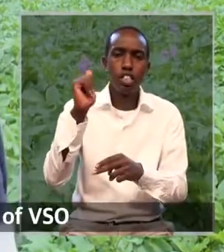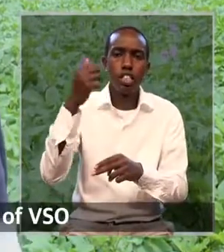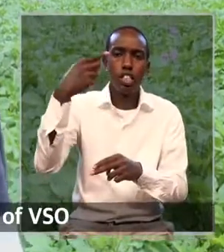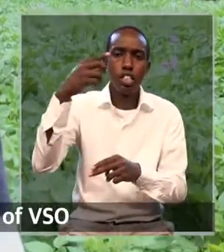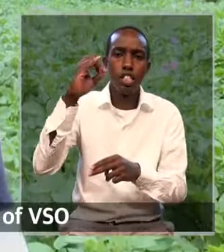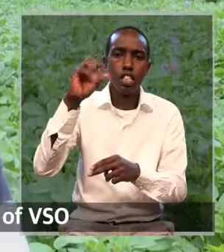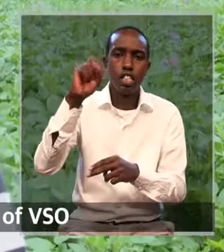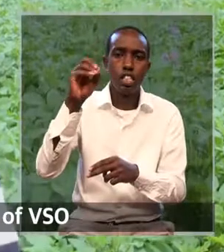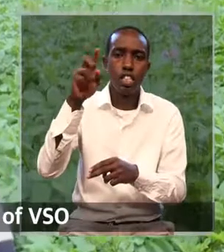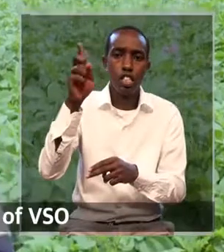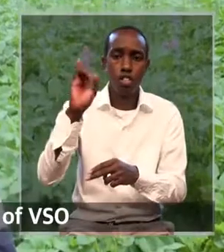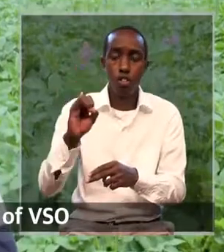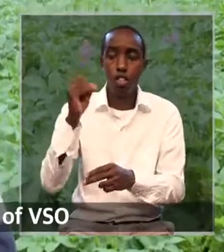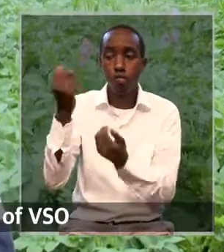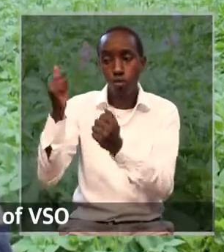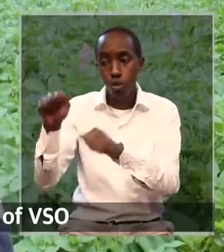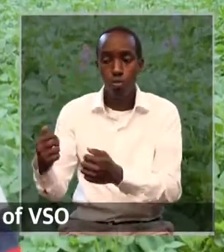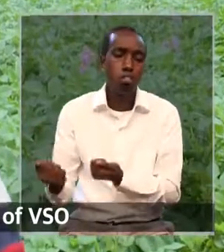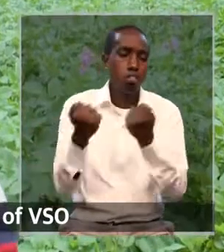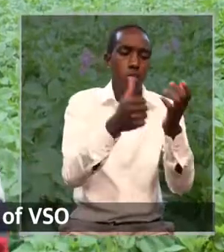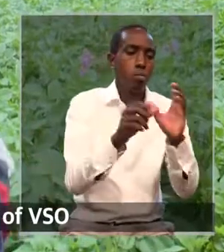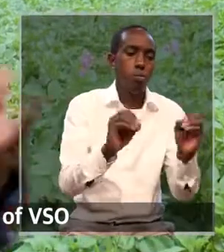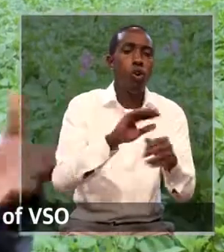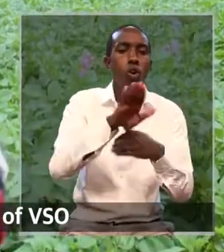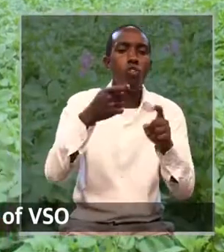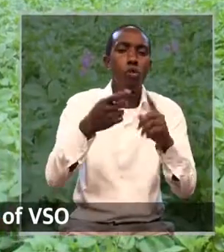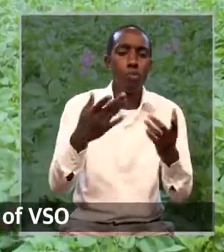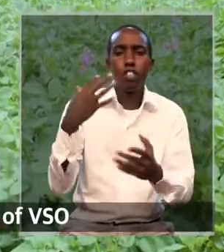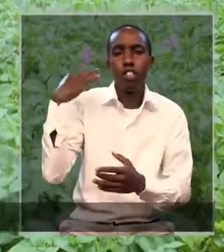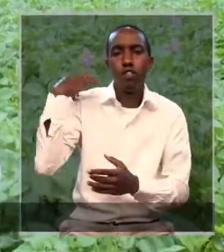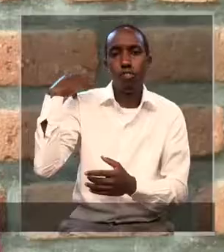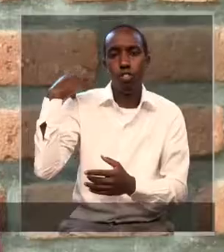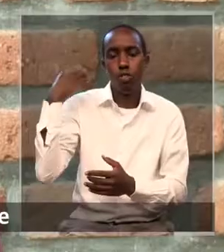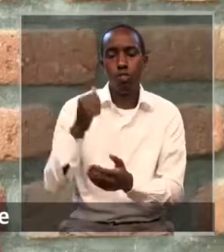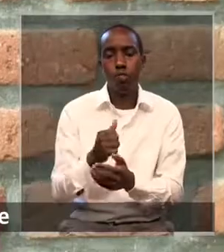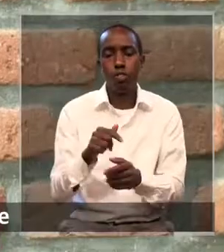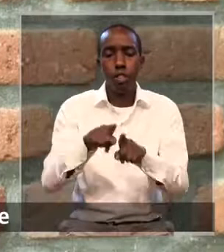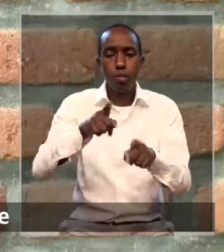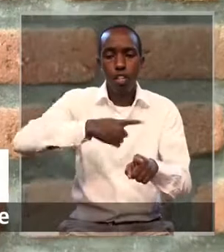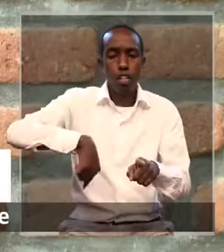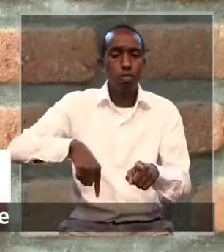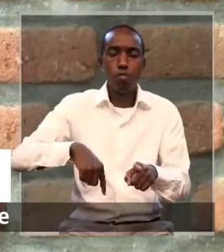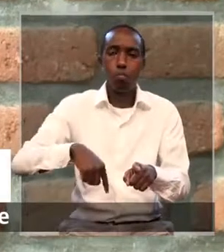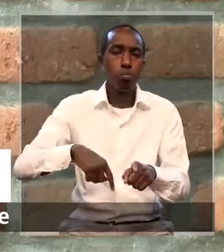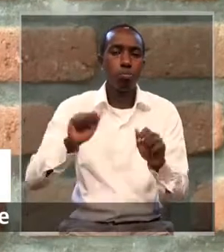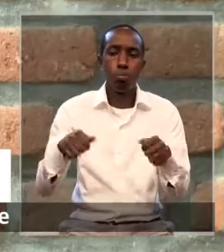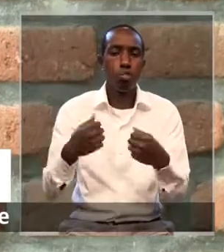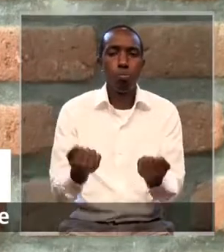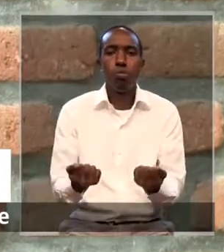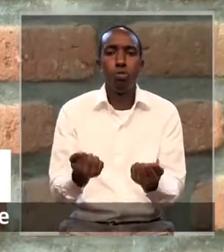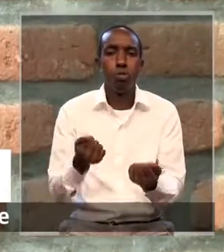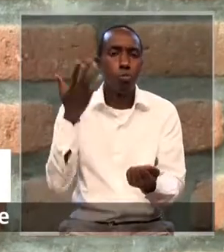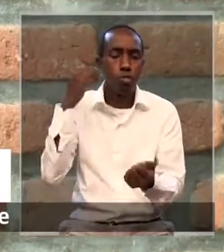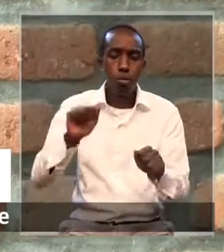naho n'ibimodoka yagerana ari kuhabageza. Ibyo byose tubikesha VSO. Nkatwe ntitwabaga twabasha kuba twagenda